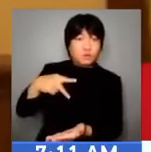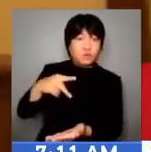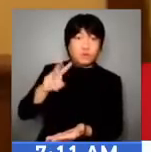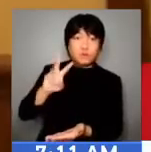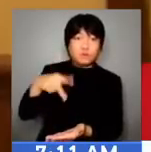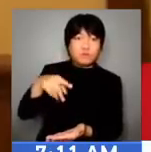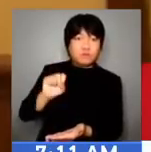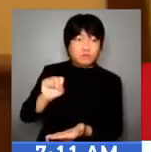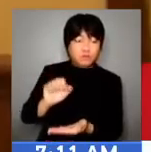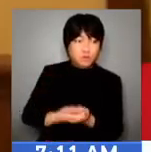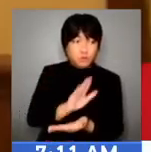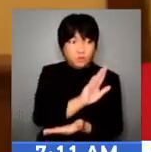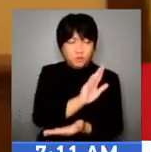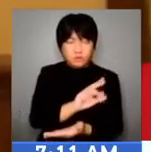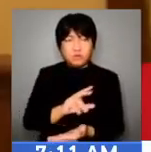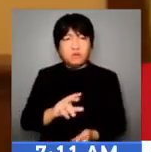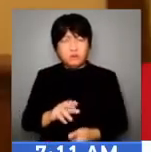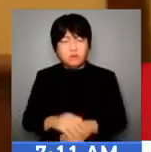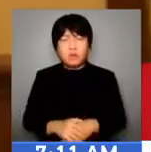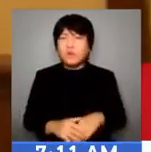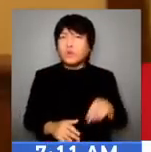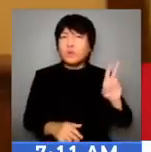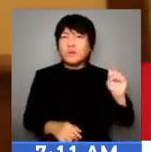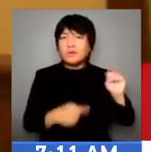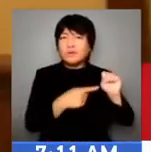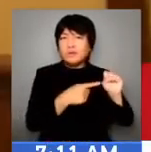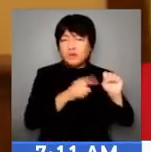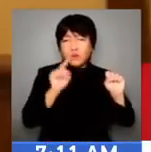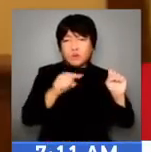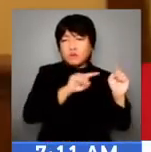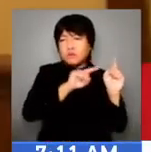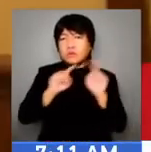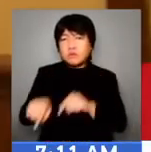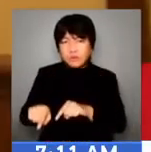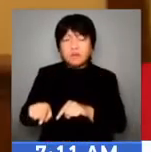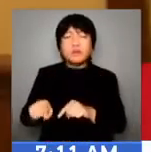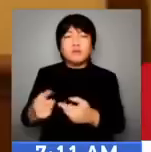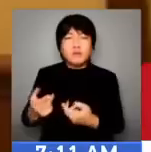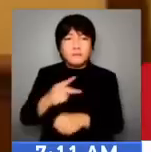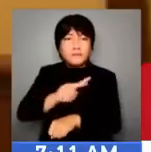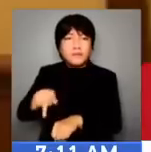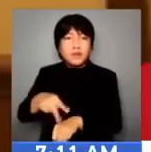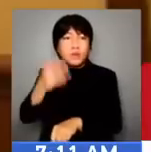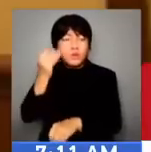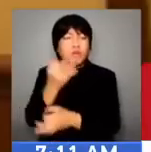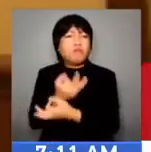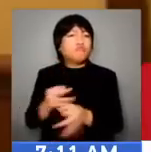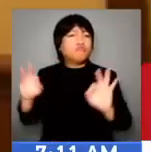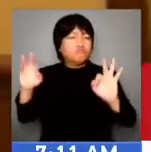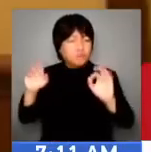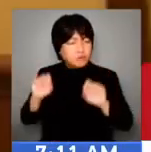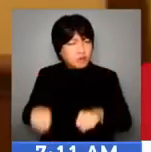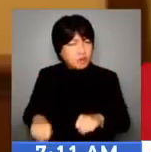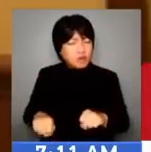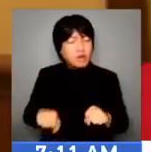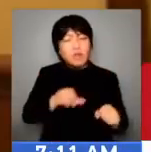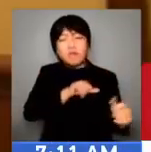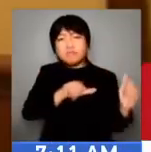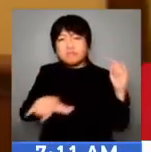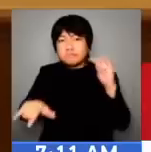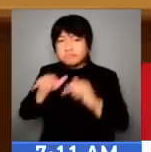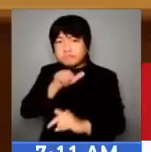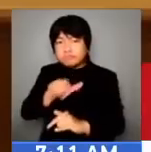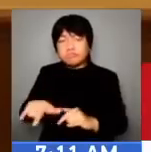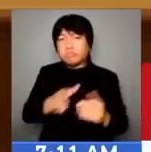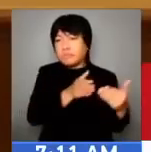allies patrol the West Philippine Sea because there's freedom of navigation or flight. They are not claiming the resources or the